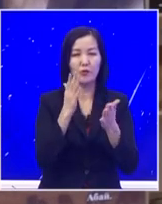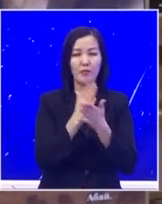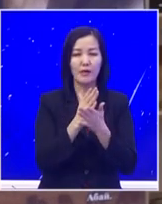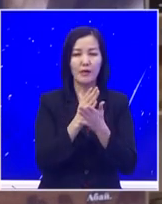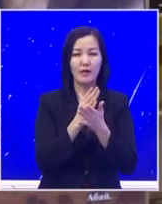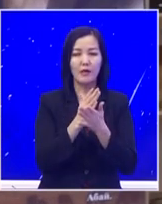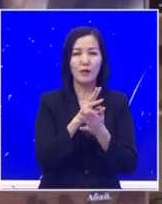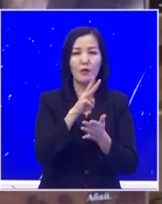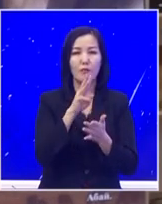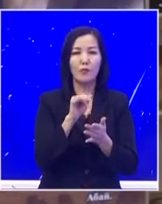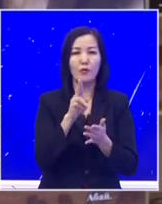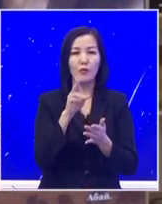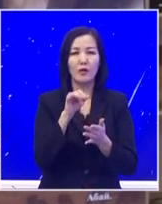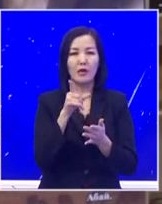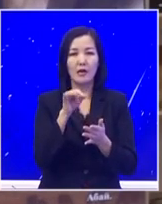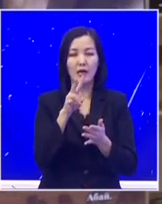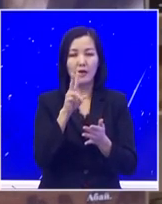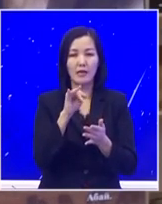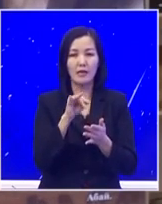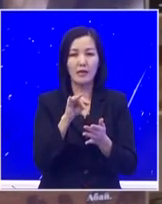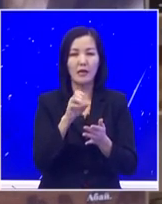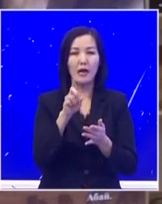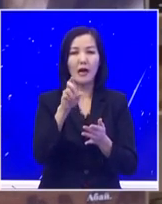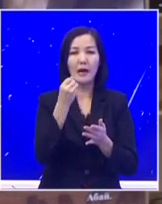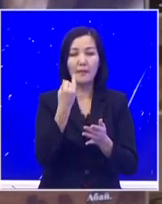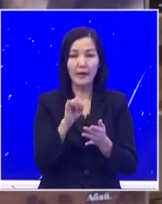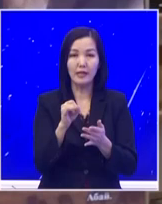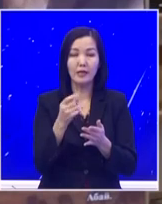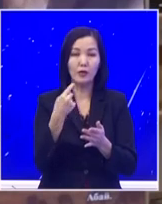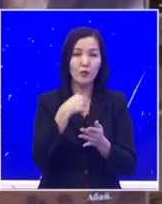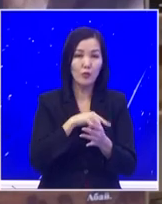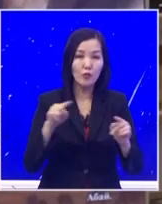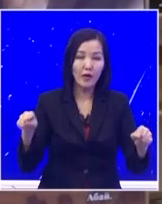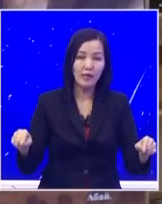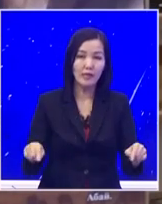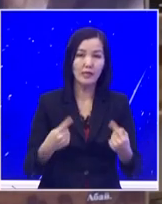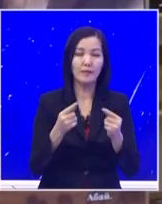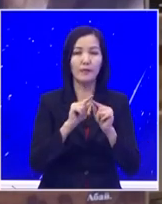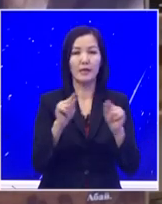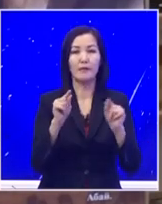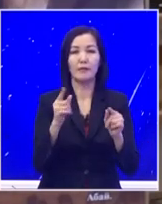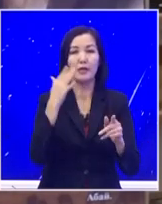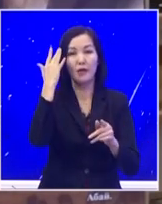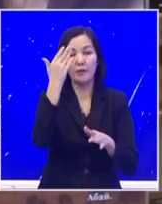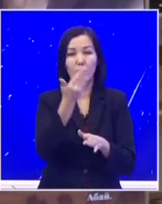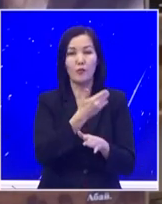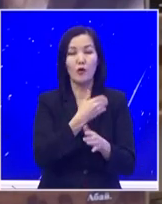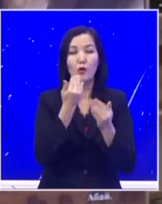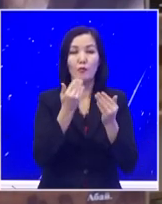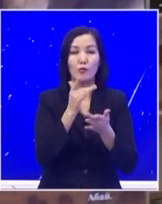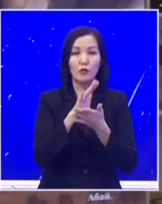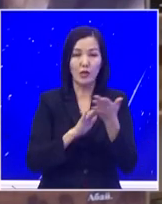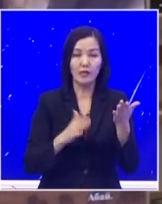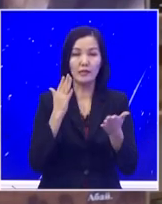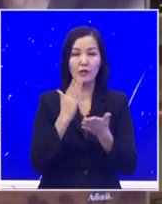ағамыз Абайдың рухын қайта тірілтсек деген арманды болған. Сол арман міне бүгін өзі жалғасын тауып